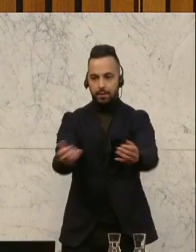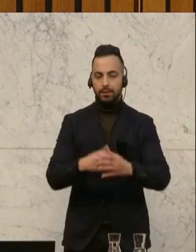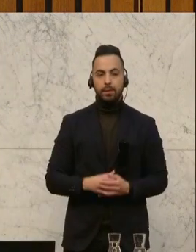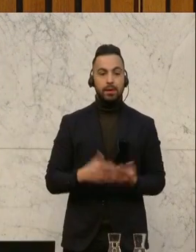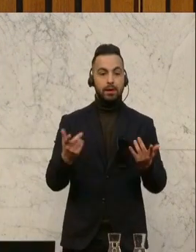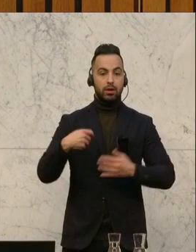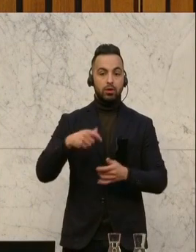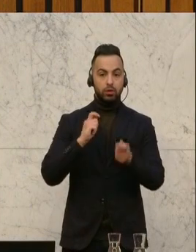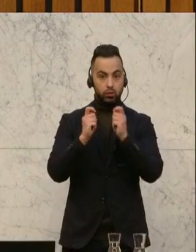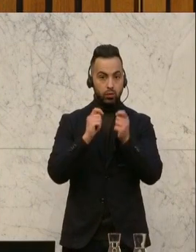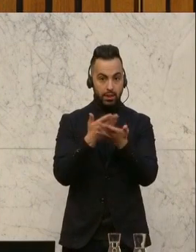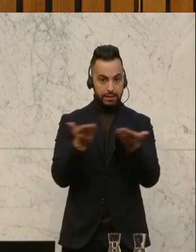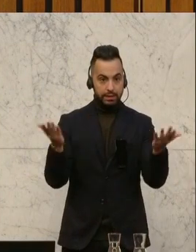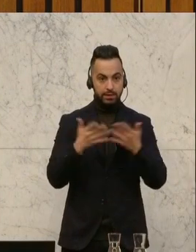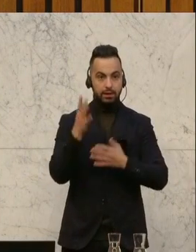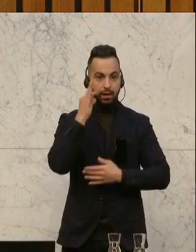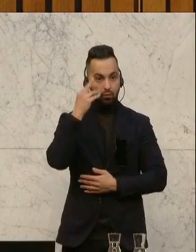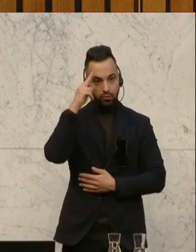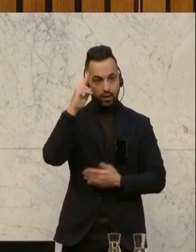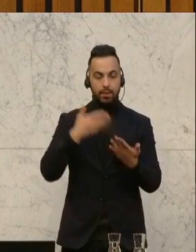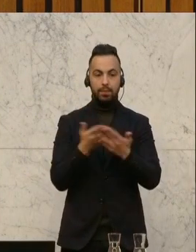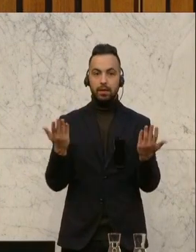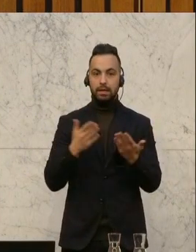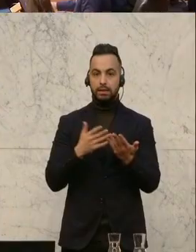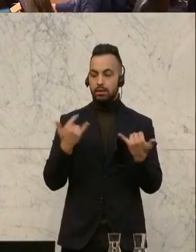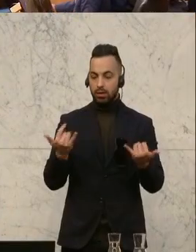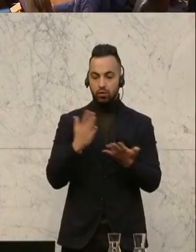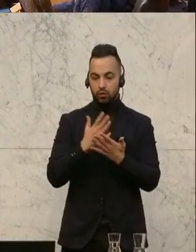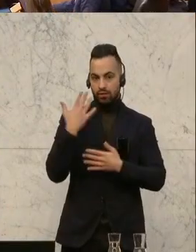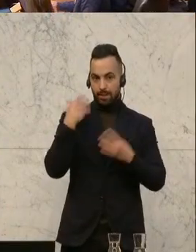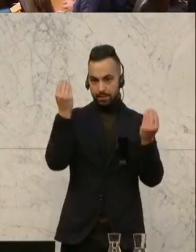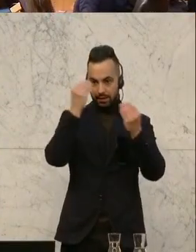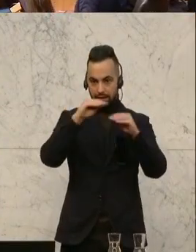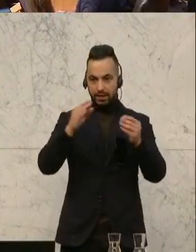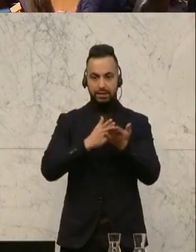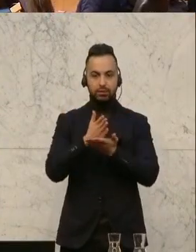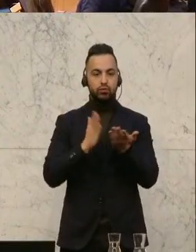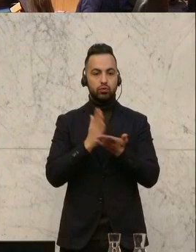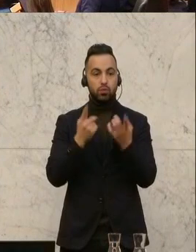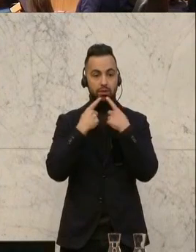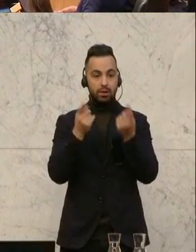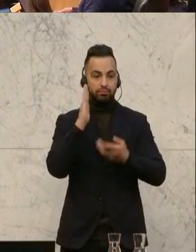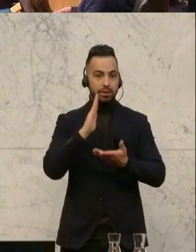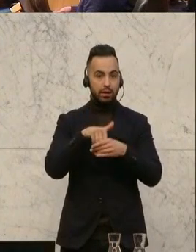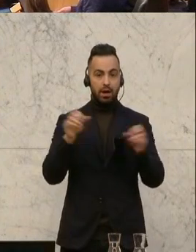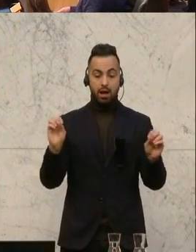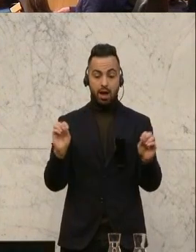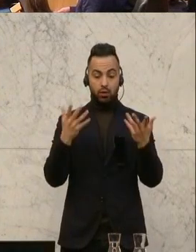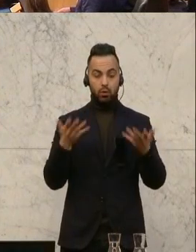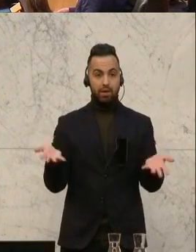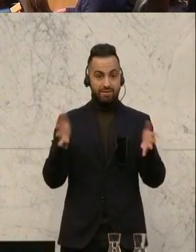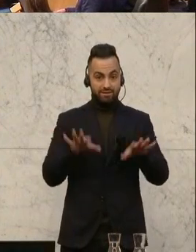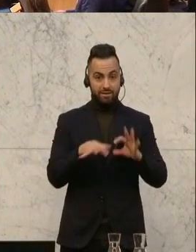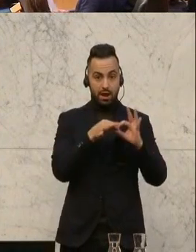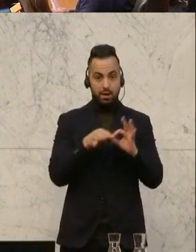der Journalisten, wie unser Dienst auch Ihnen mitgeteilt hat, bitten Sie dringlich aus einem aktuellen Fall